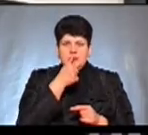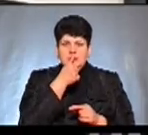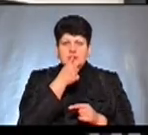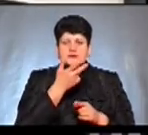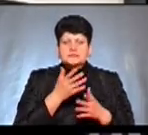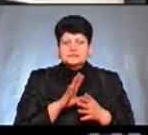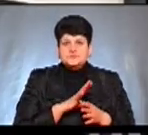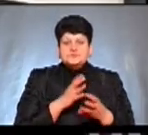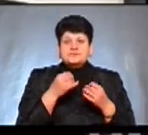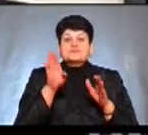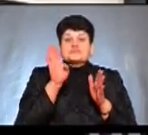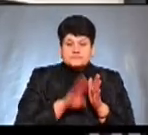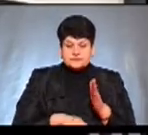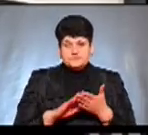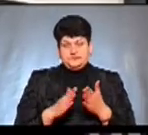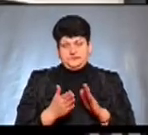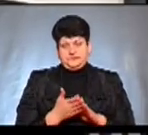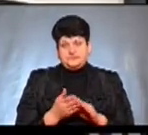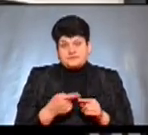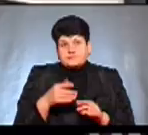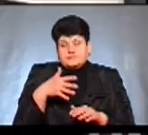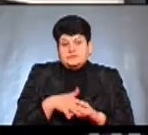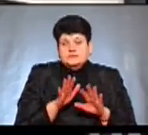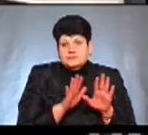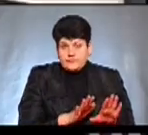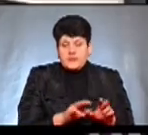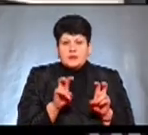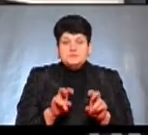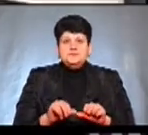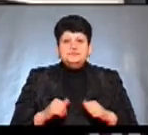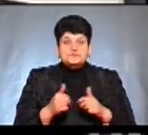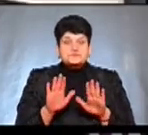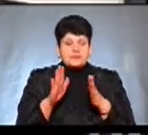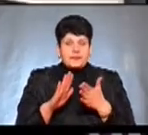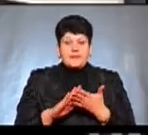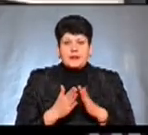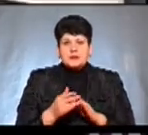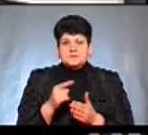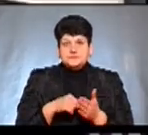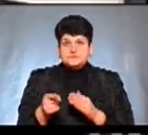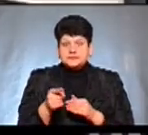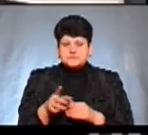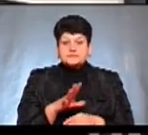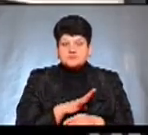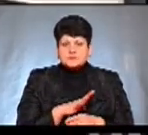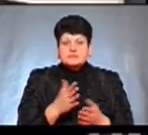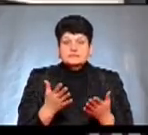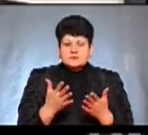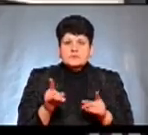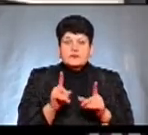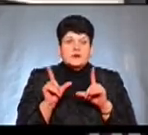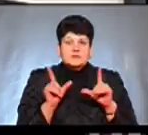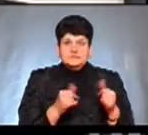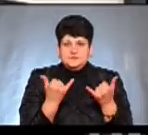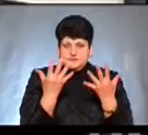ще в гіршому стані, що абсолютно логічно. І засідання комісії надзвичайних ситуацій міста Тернополя було визначено, що проїзд на